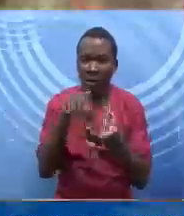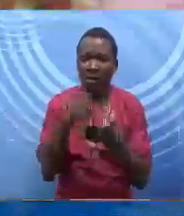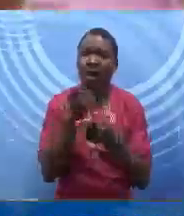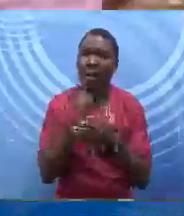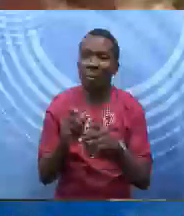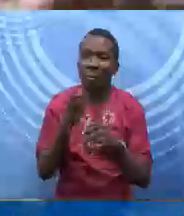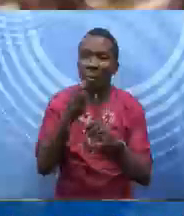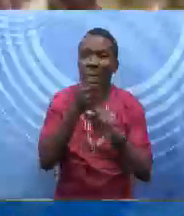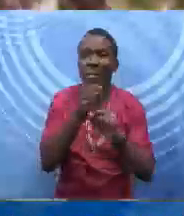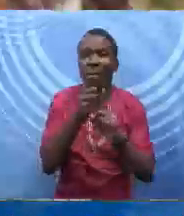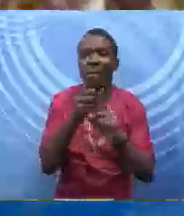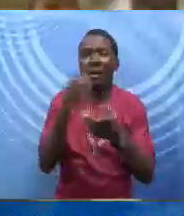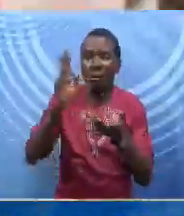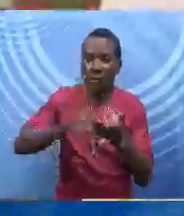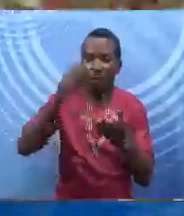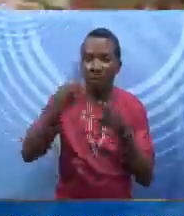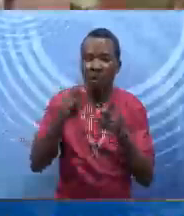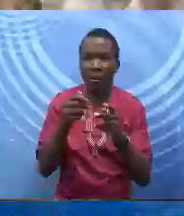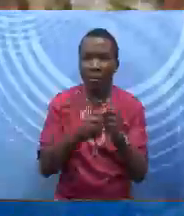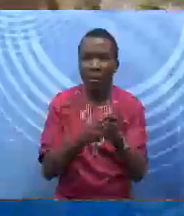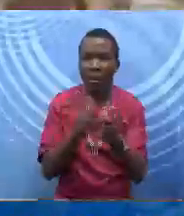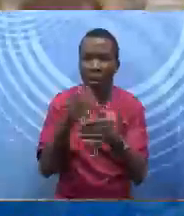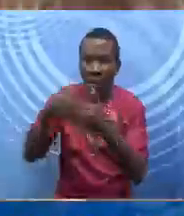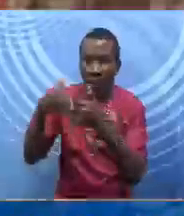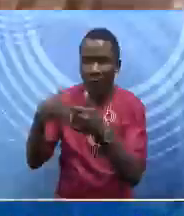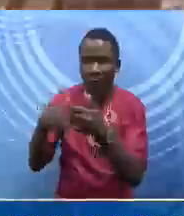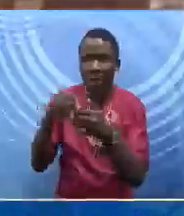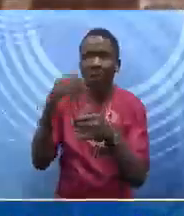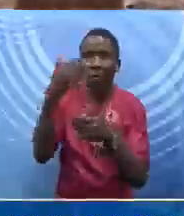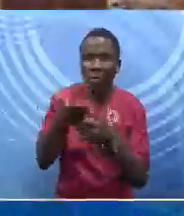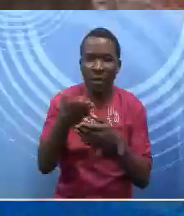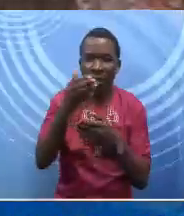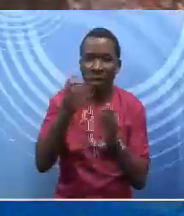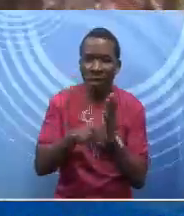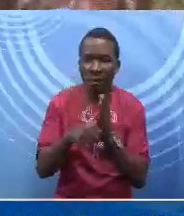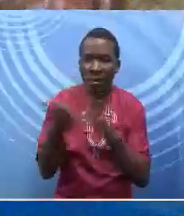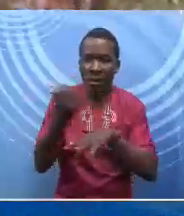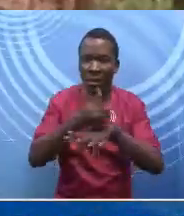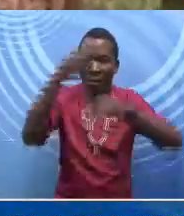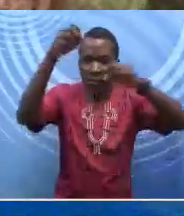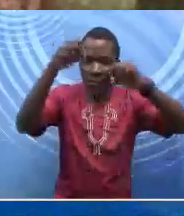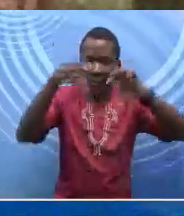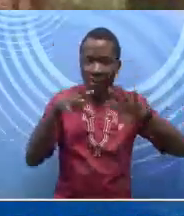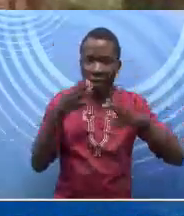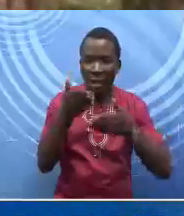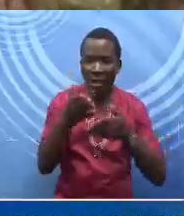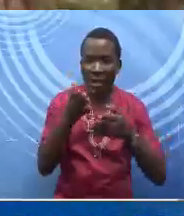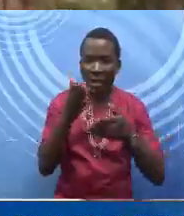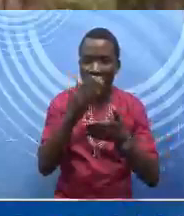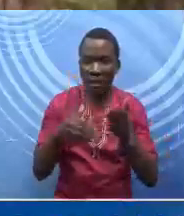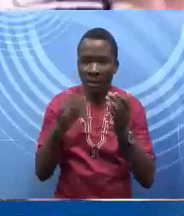babareberera, binashimangirwa n'ababikurikiranira hafi. Ngo dore ko nyuma y'aho kino kibazo kigiriye ahagaragara, hari bamwe mu